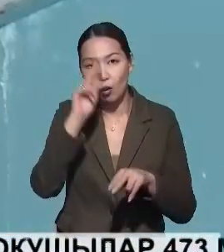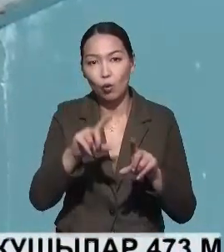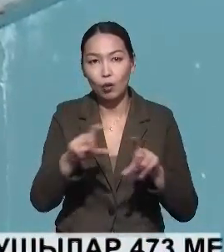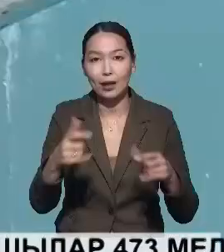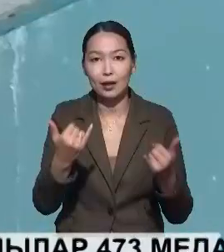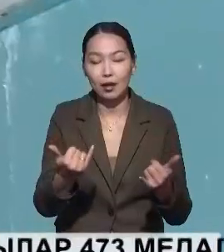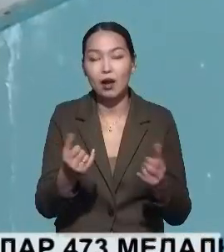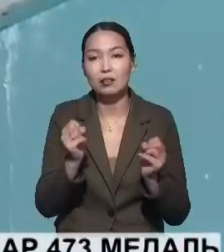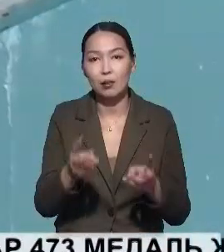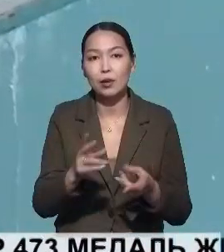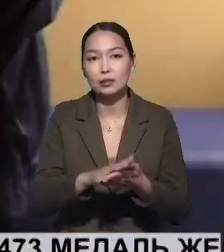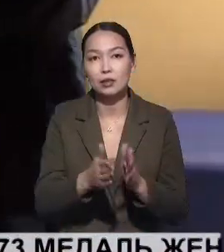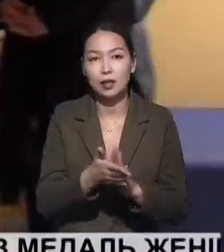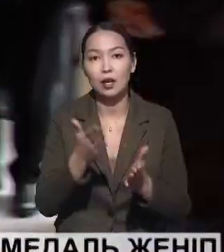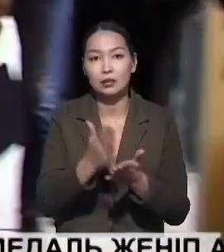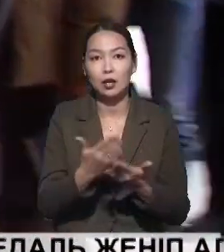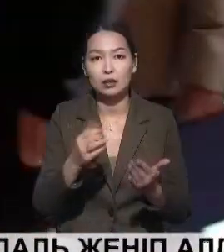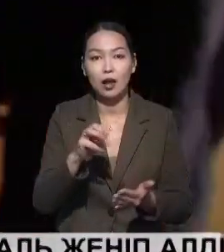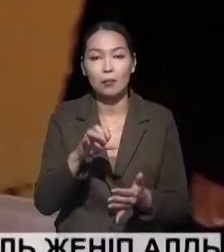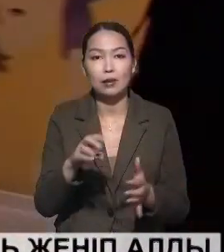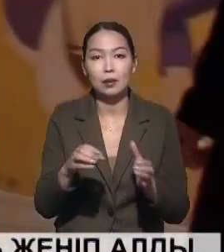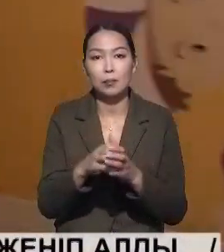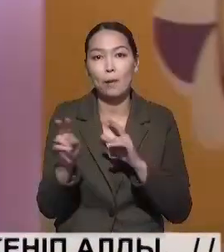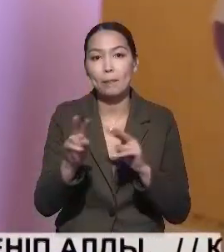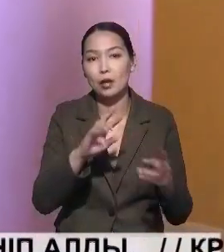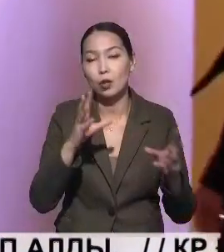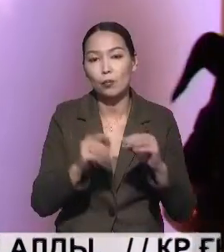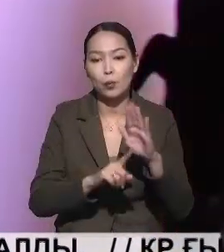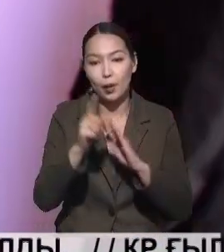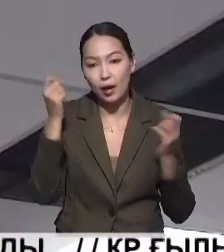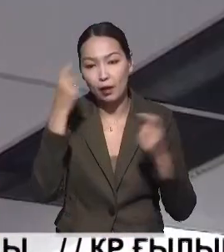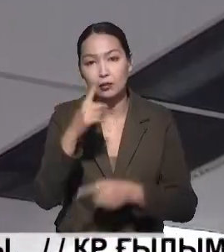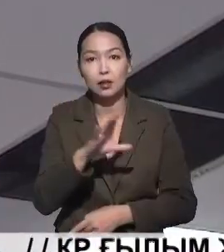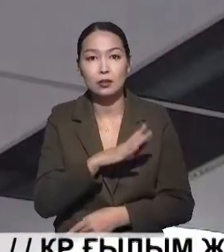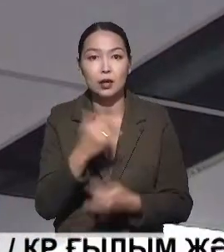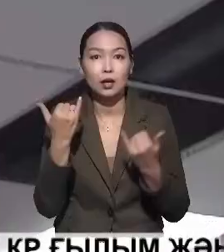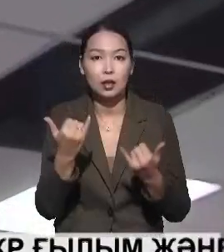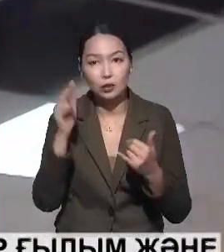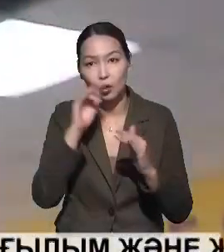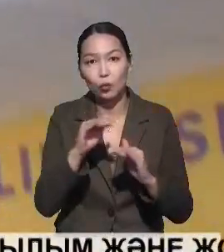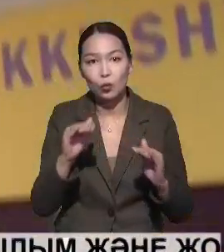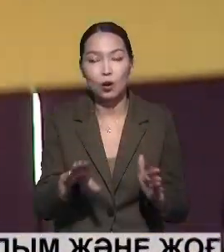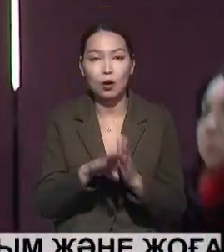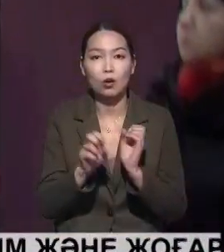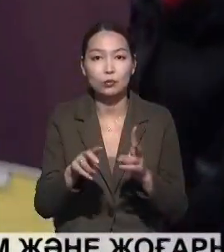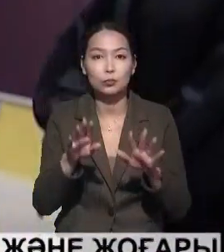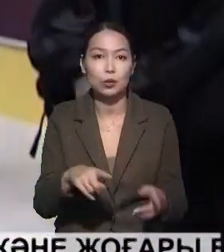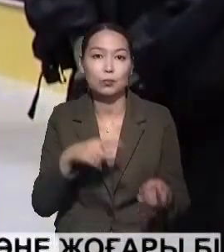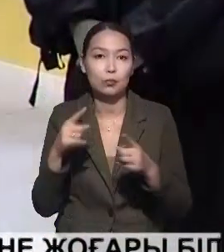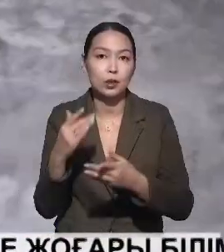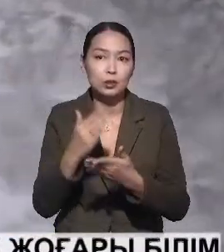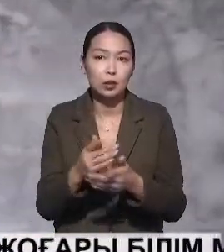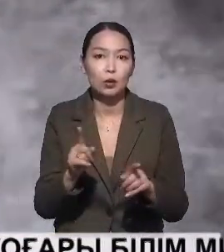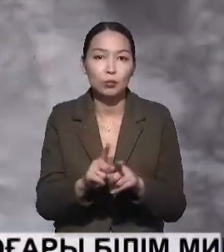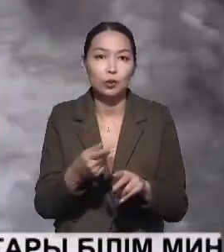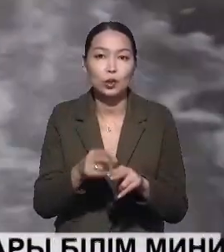қазір апатты жағдайда. Бұны аманаттықтар партиялық бақылау барысында анықтады. Қазір оқушылар қауіпсіз жерге көшірілген,